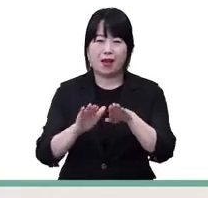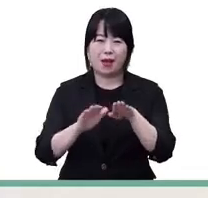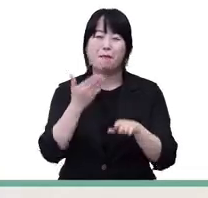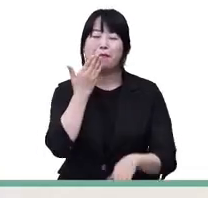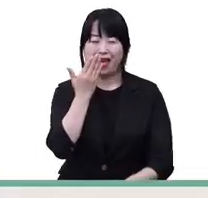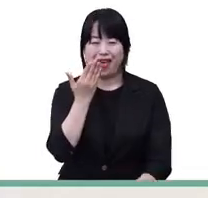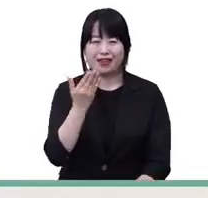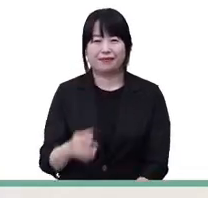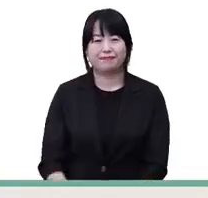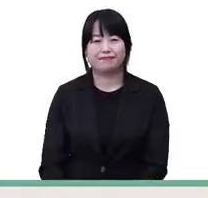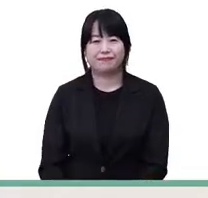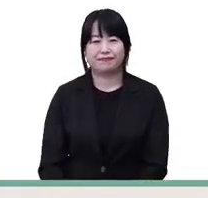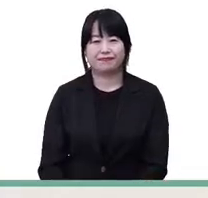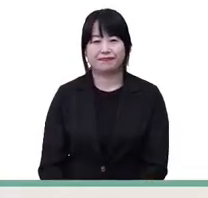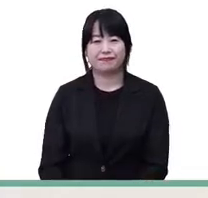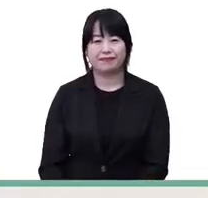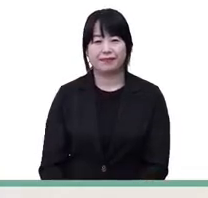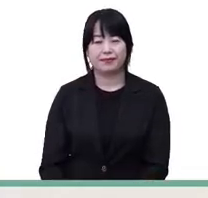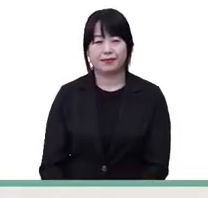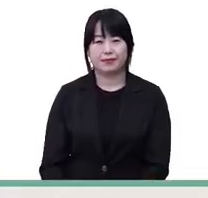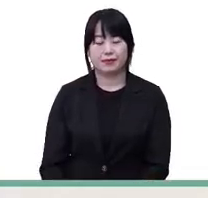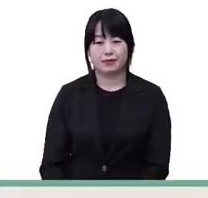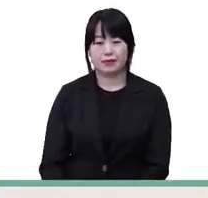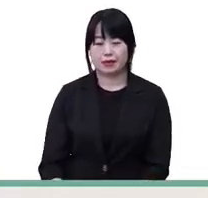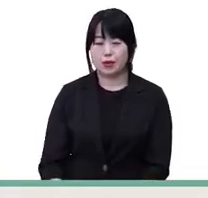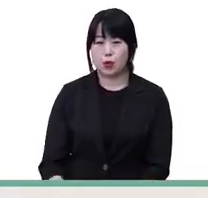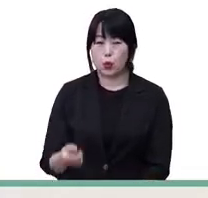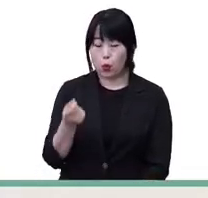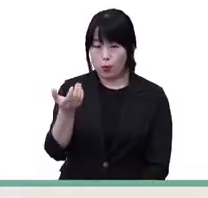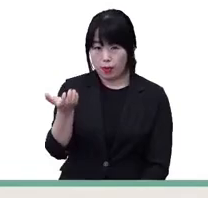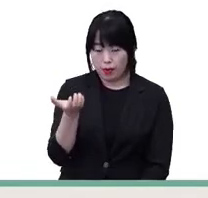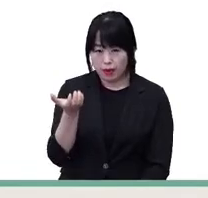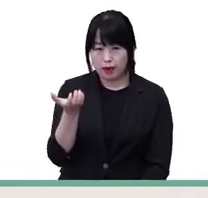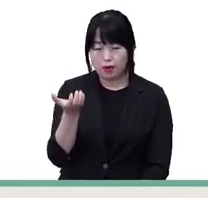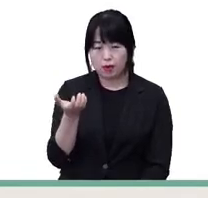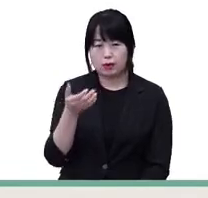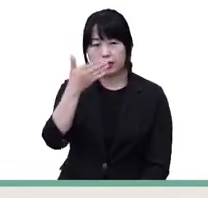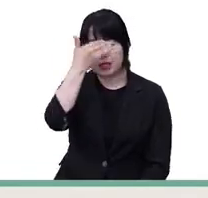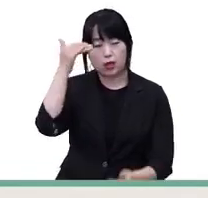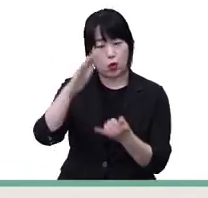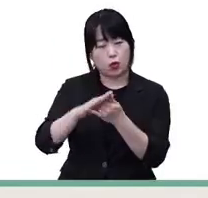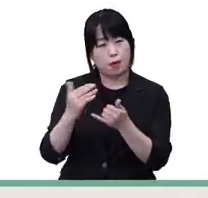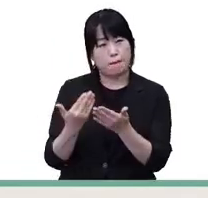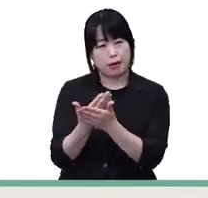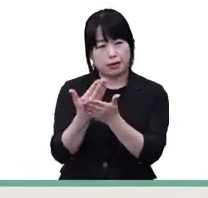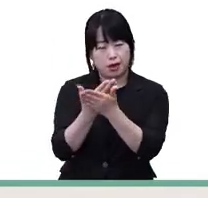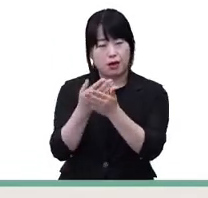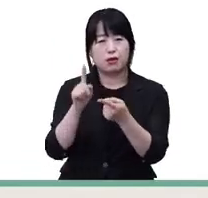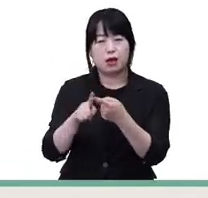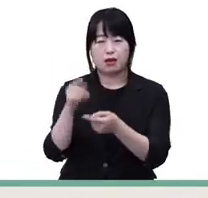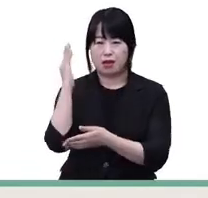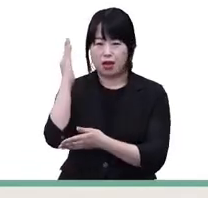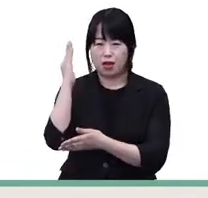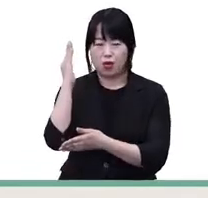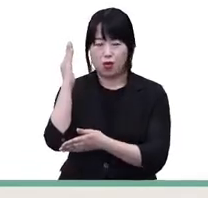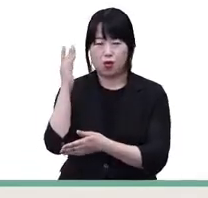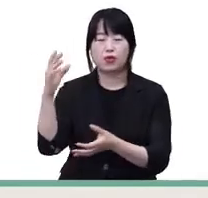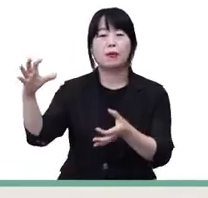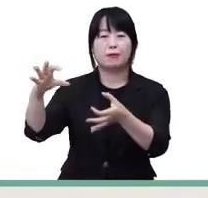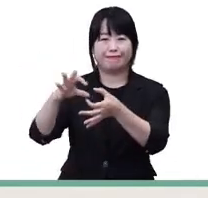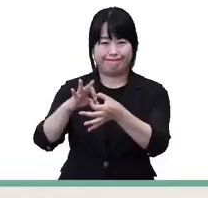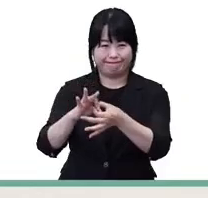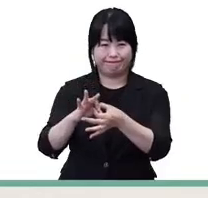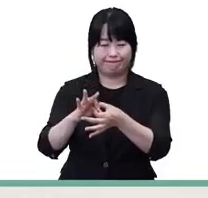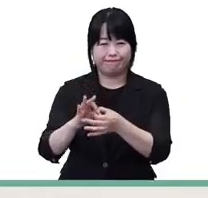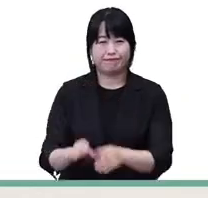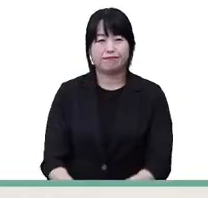것 같아요. 앞에서 이제 청소년 발달을 이해하면서 했었던 내용들하고도 좀 일치되는 건데요. 어떻게